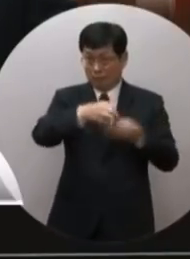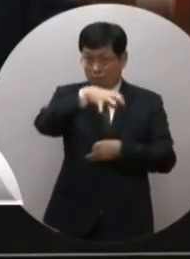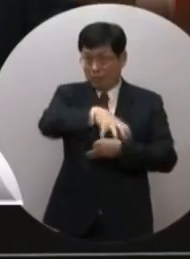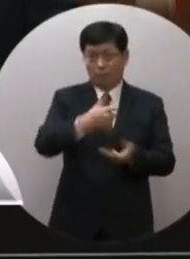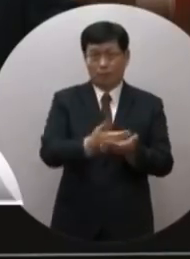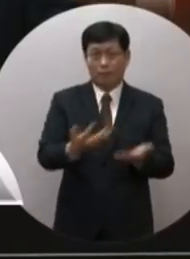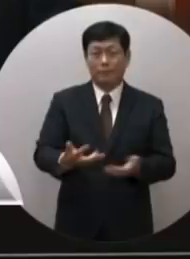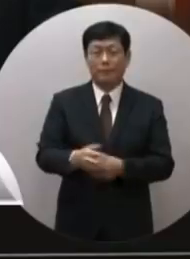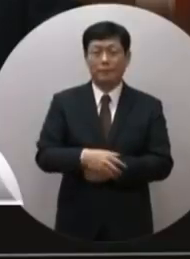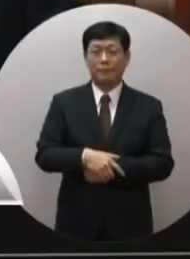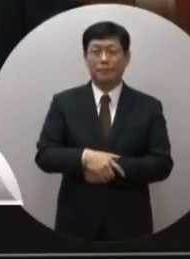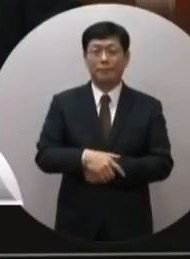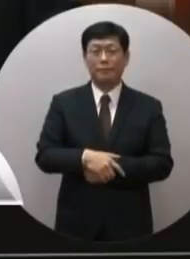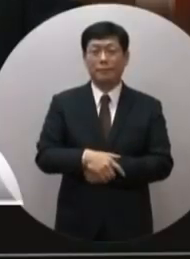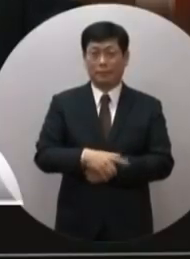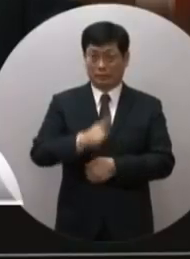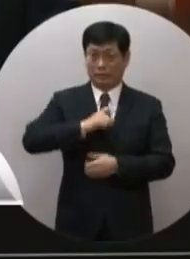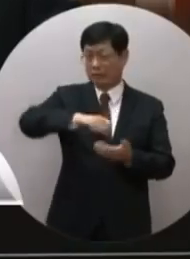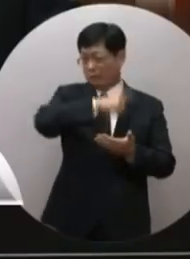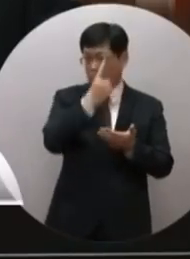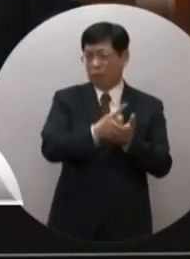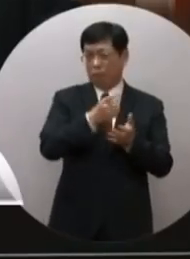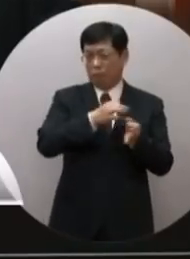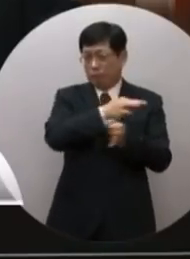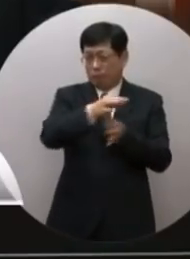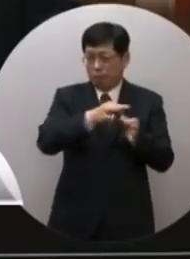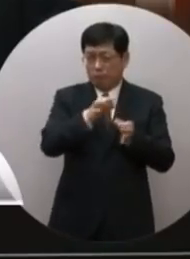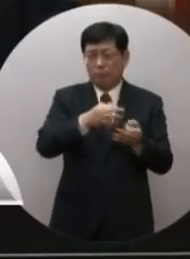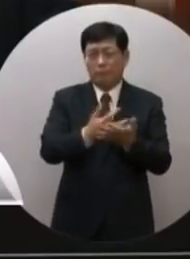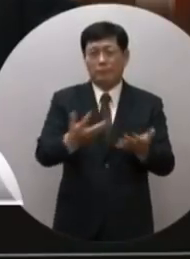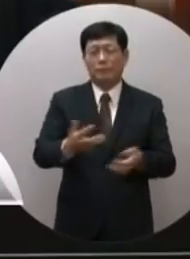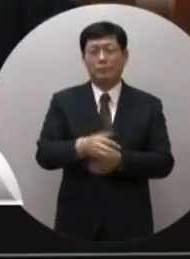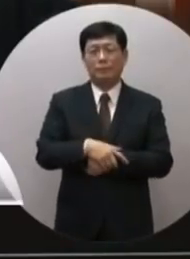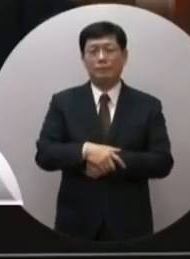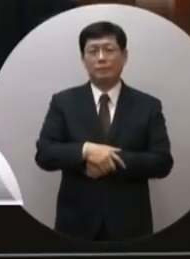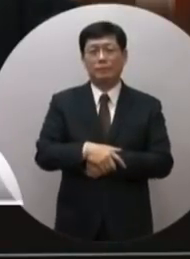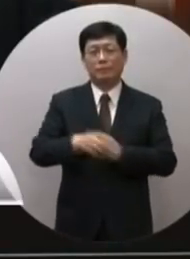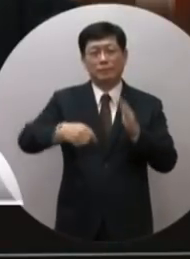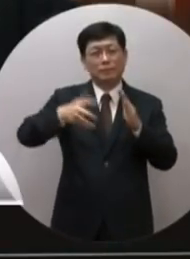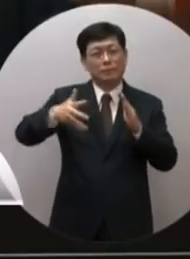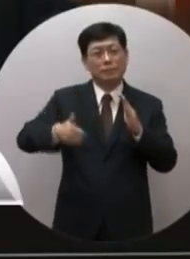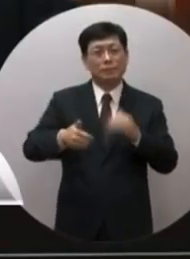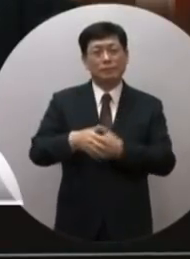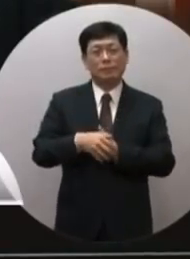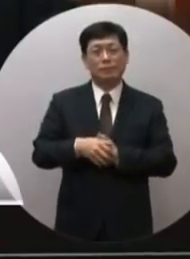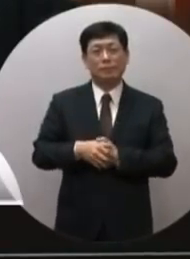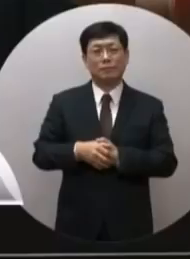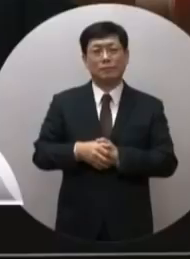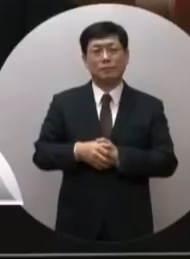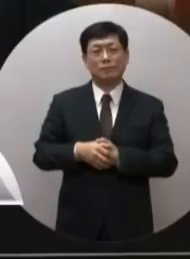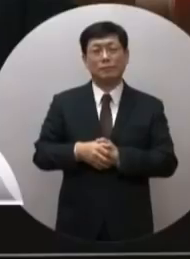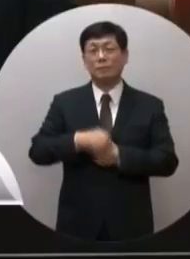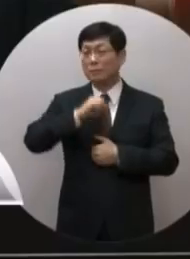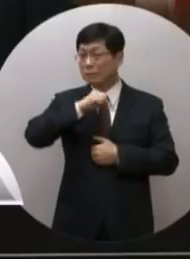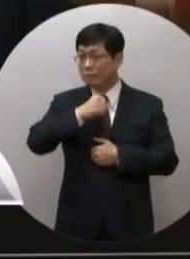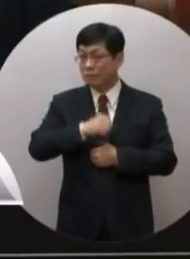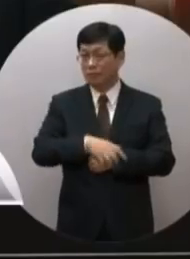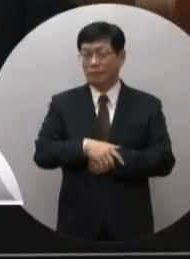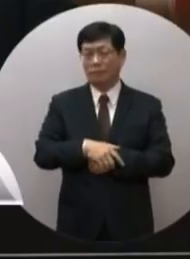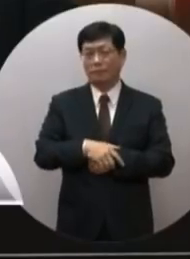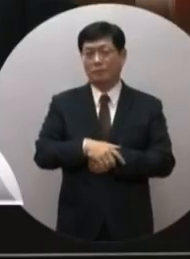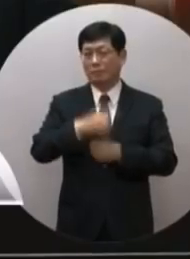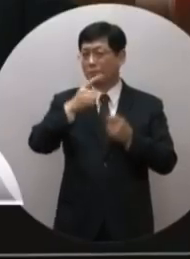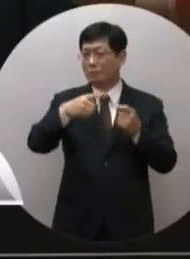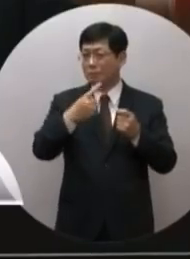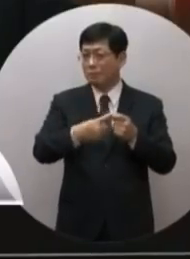场怎么办？他所有的产业怎么办？院长，台湾